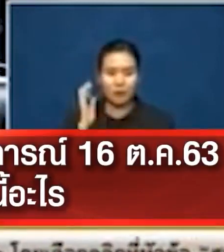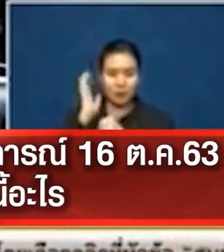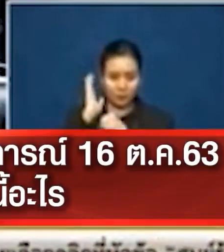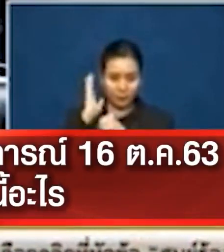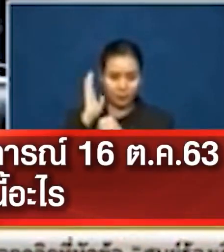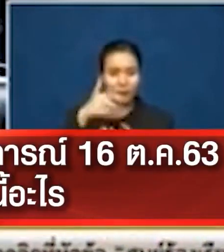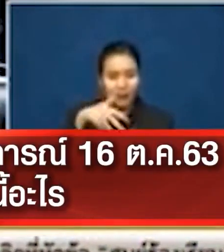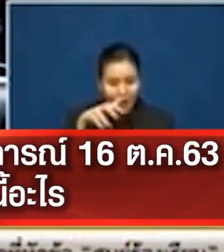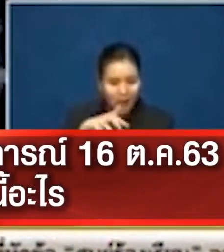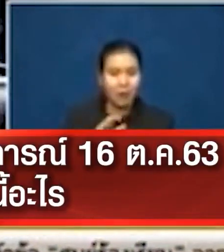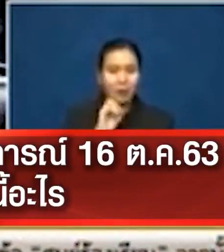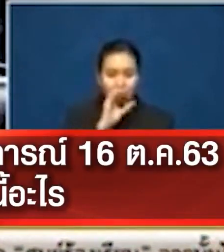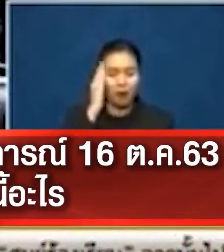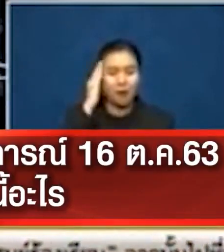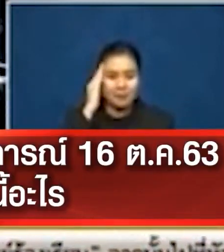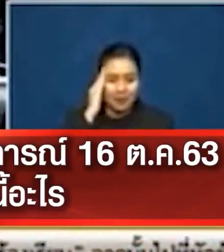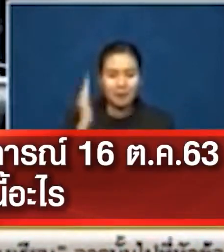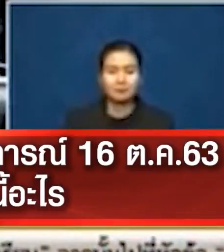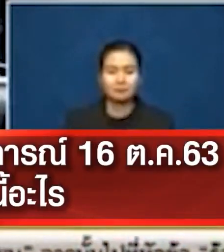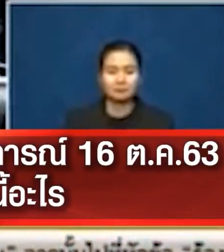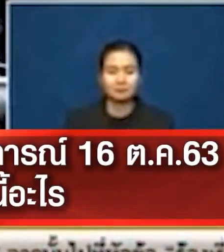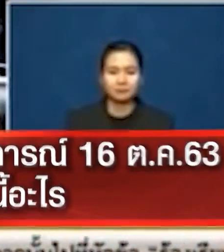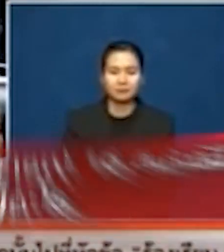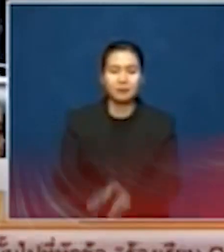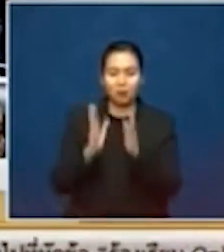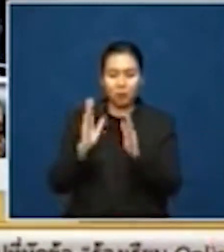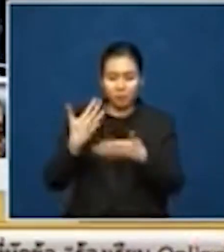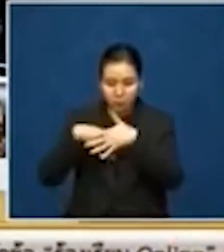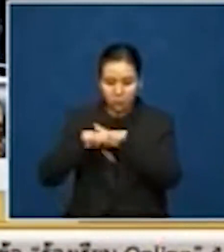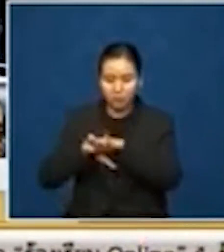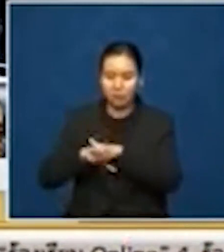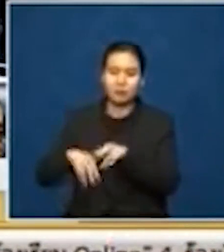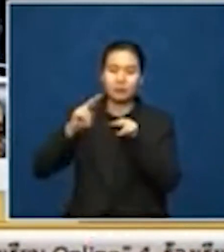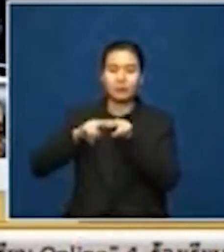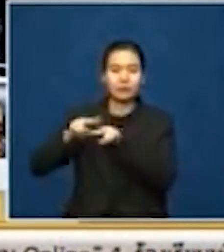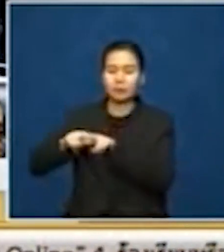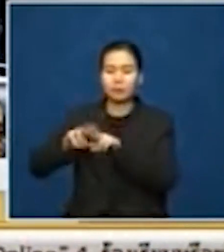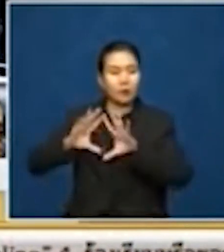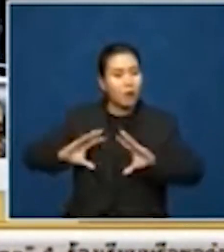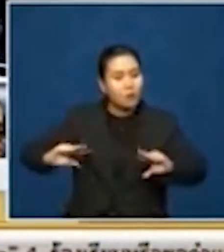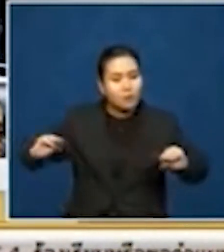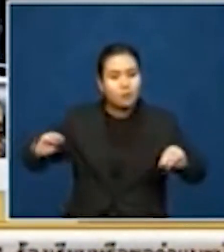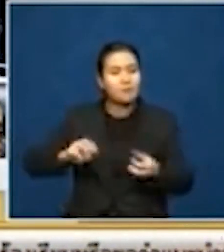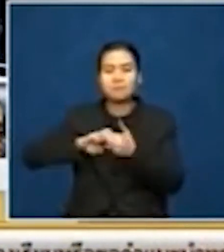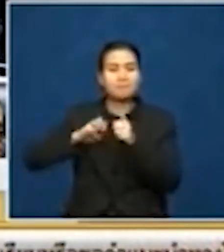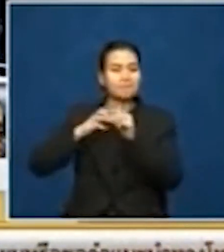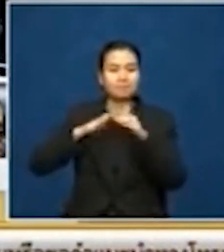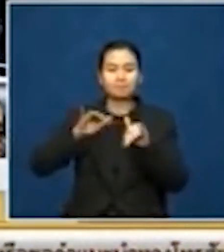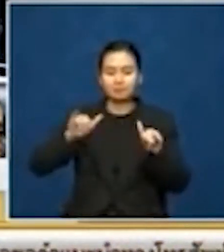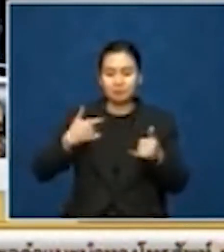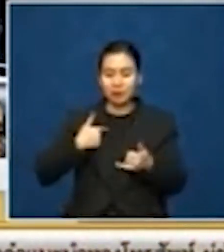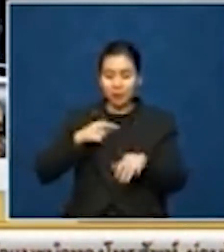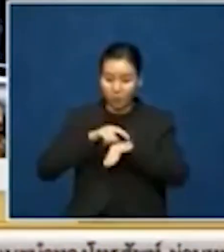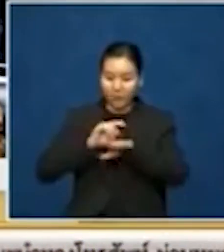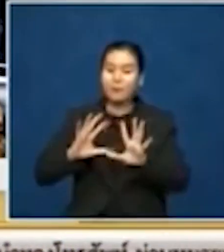คนที่อยู่ในเหตุการณ์นะคะประชาชนชุมนุมกันเรื่อยมาด้วยความสงบถึงเวลาพวกเราก็แยก